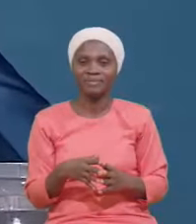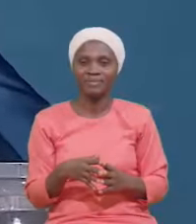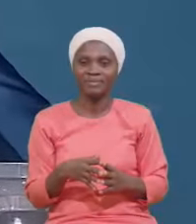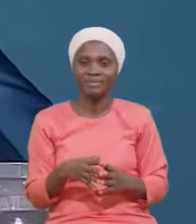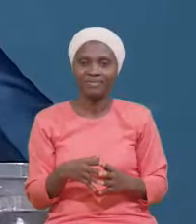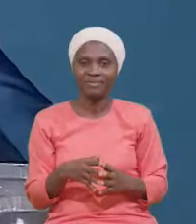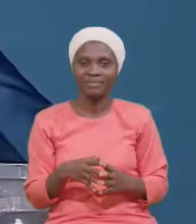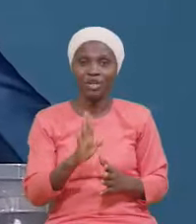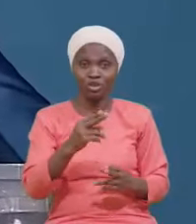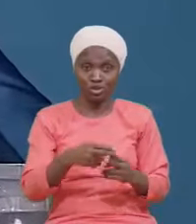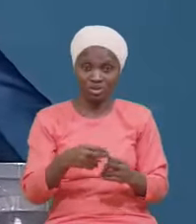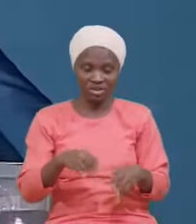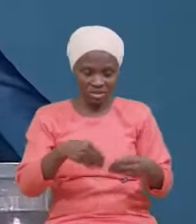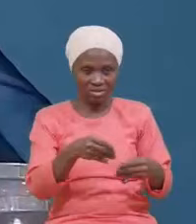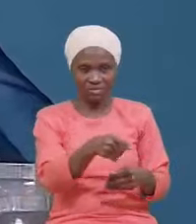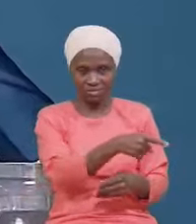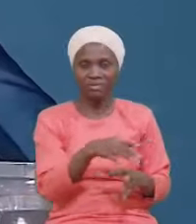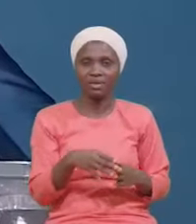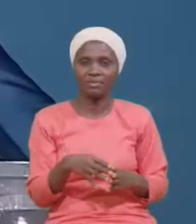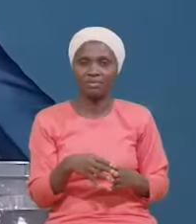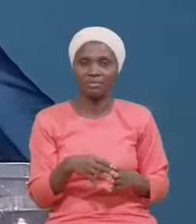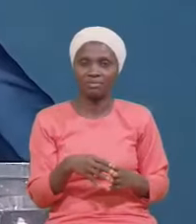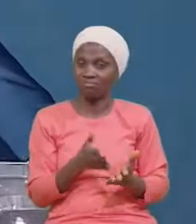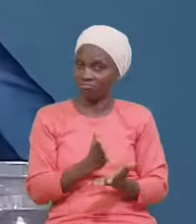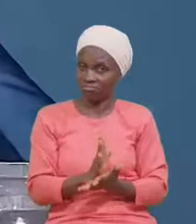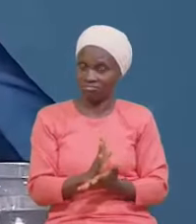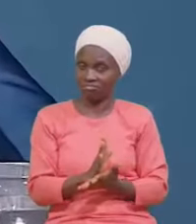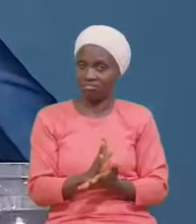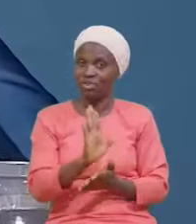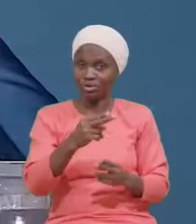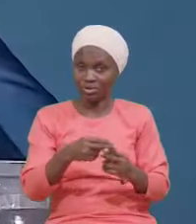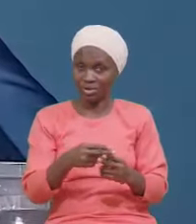Give them your correct details, your name,